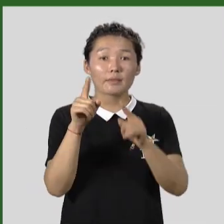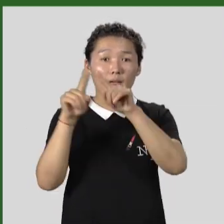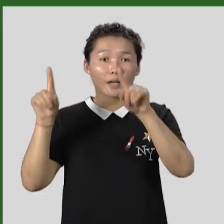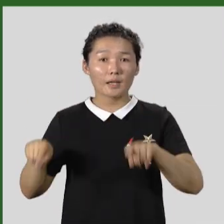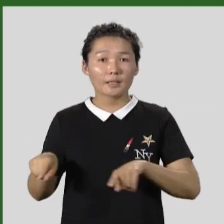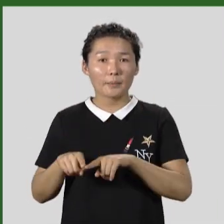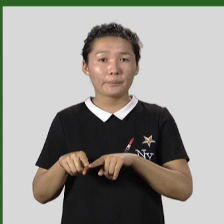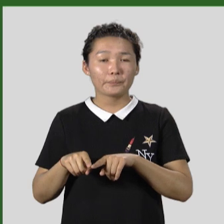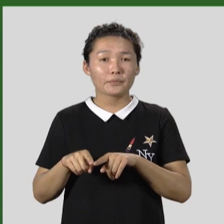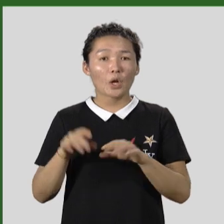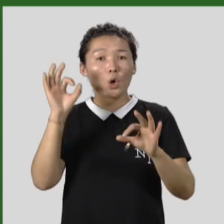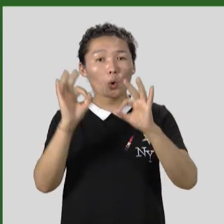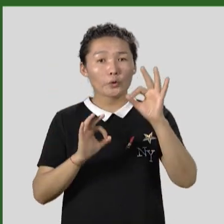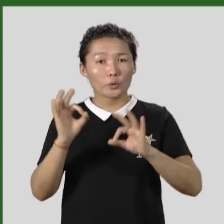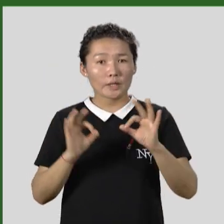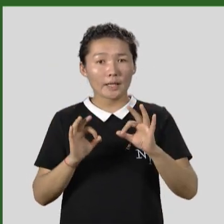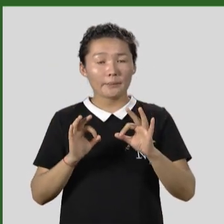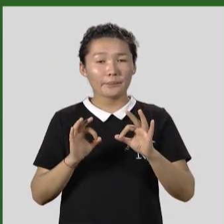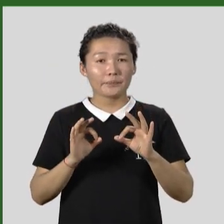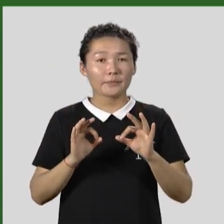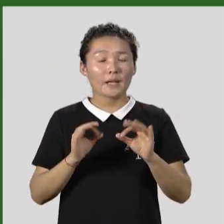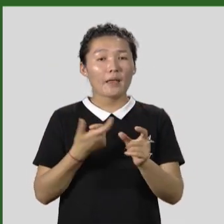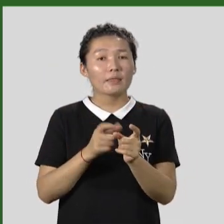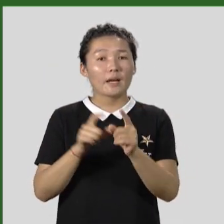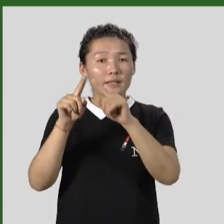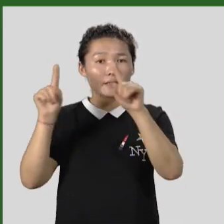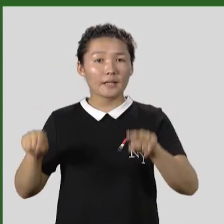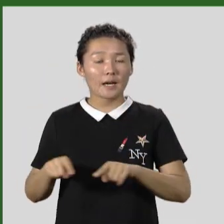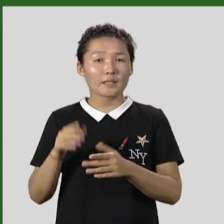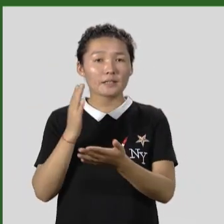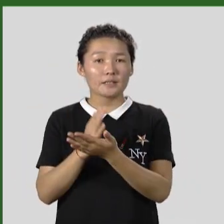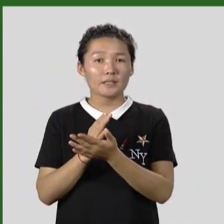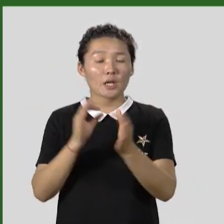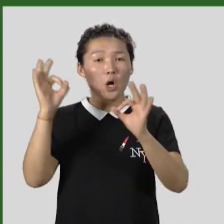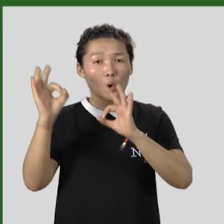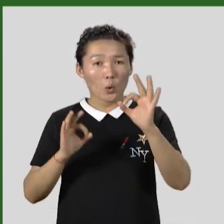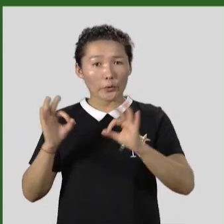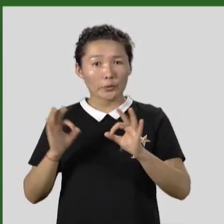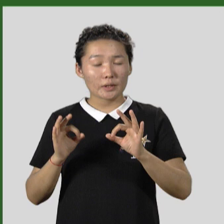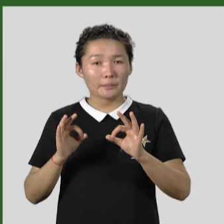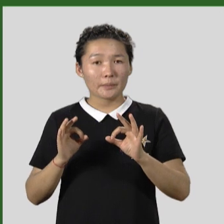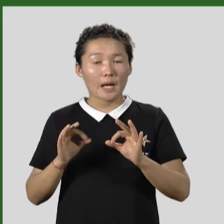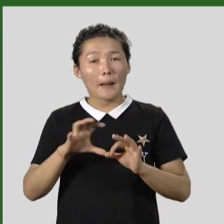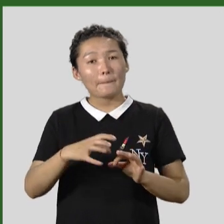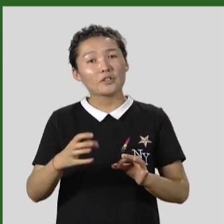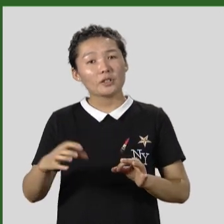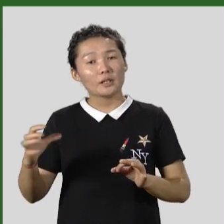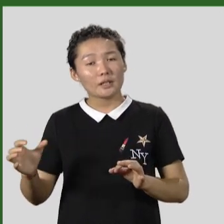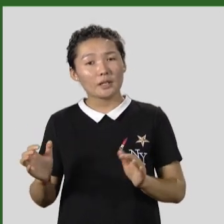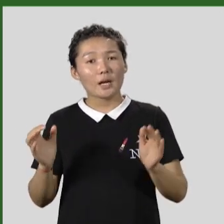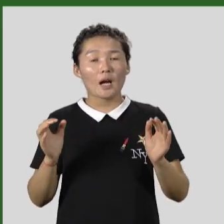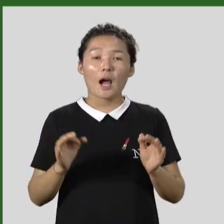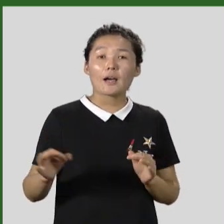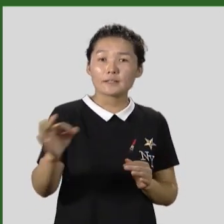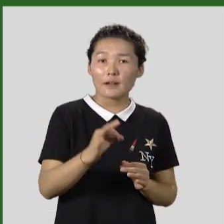карта – контурная. На этой карте отмечены контуры материков, островов, изображены реки